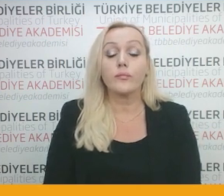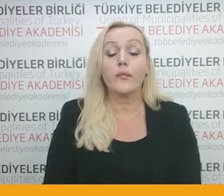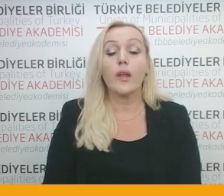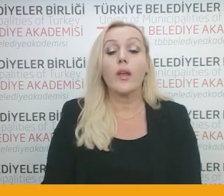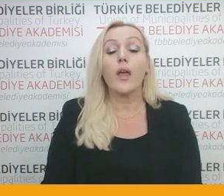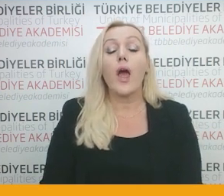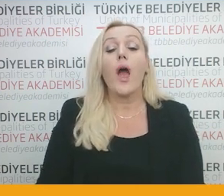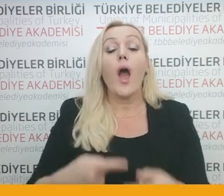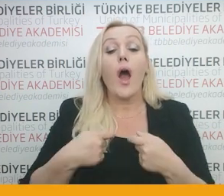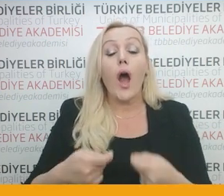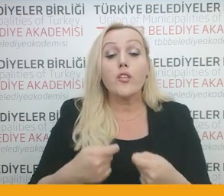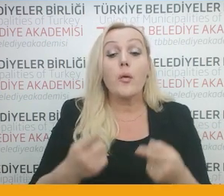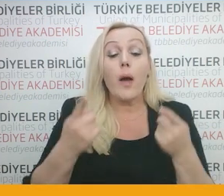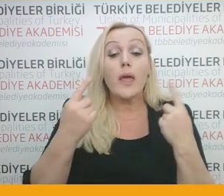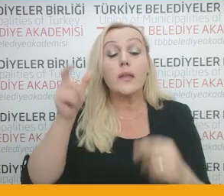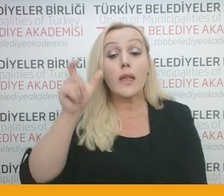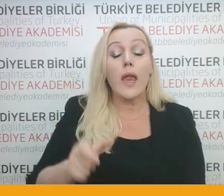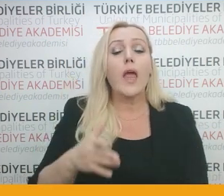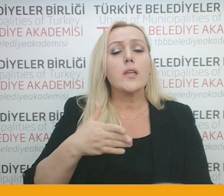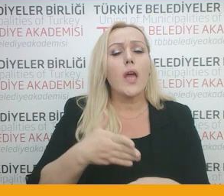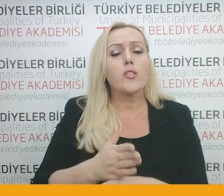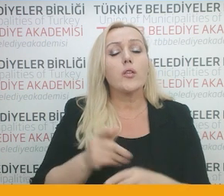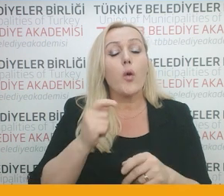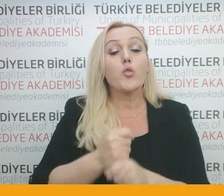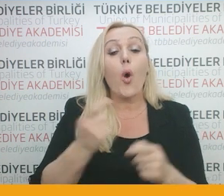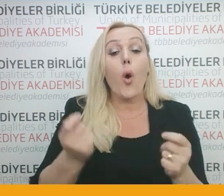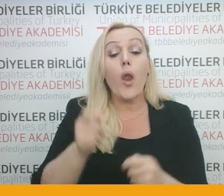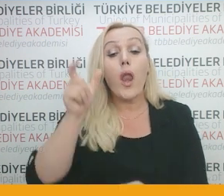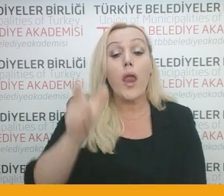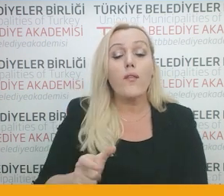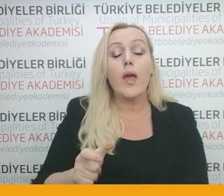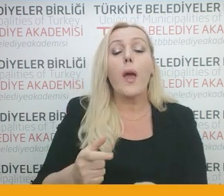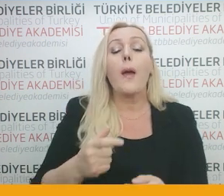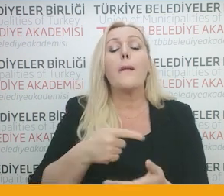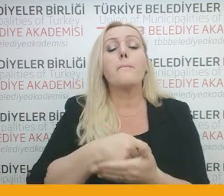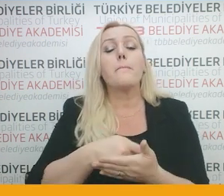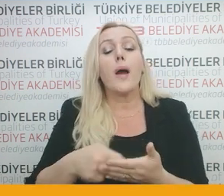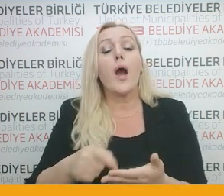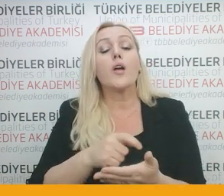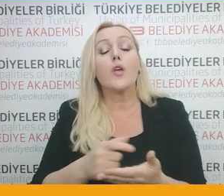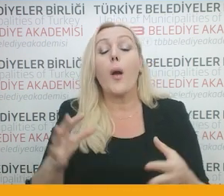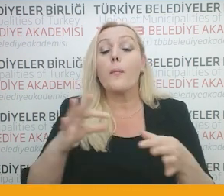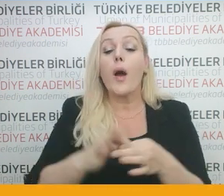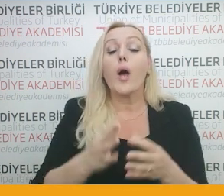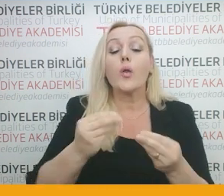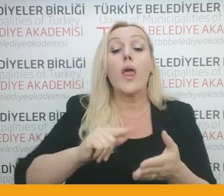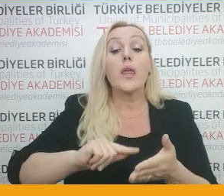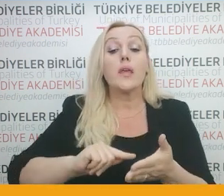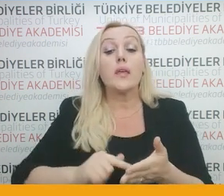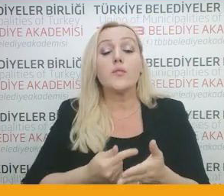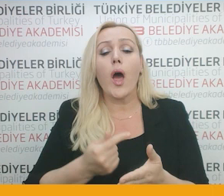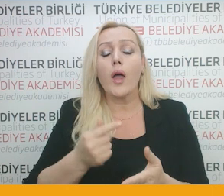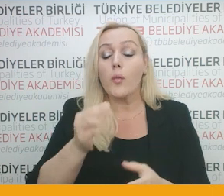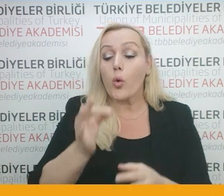Evet, harcama yetkilileri ve gerçekleştirme görevlerinin görev ve sorumluluğu maaş bordrolarının bağlı olduğu ödeme emri belgelerini imzalan maaş bordrolarını